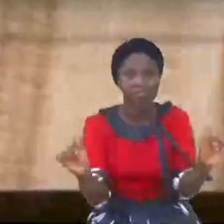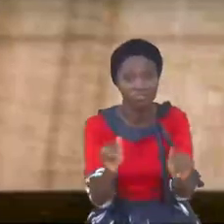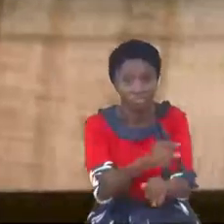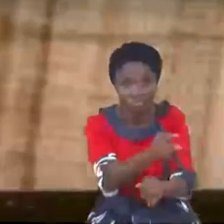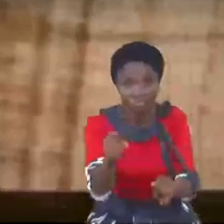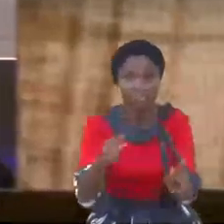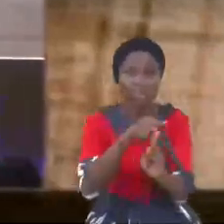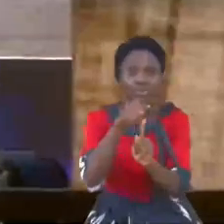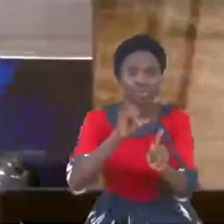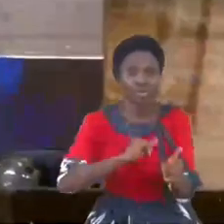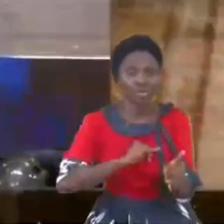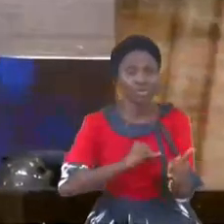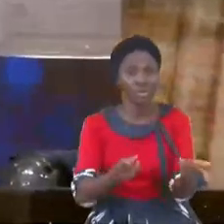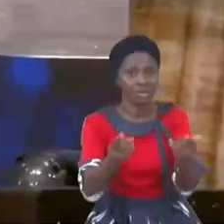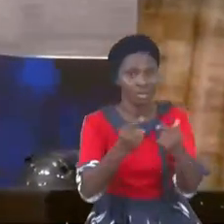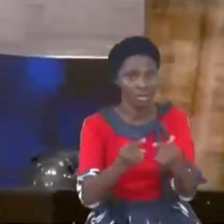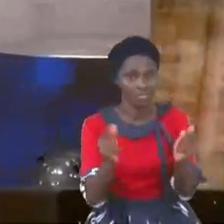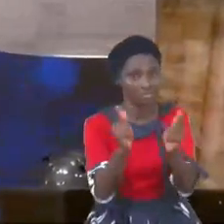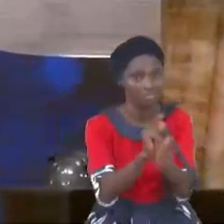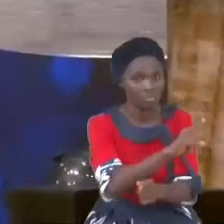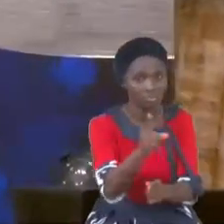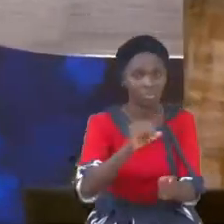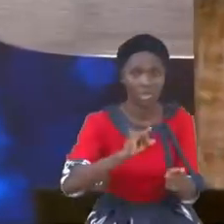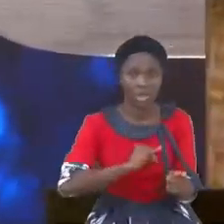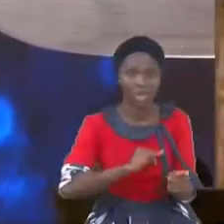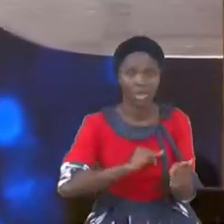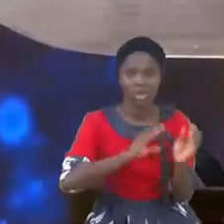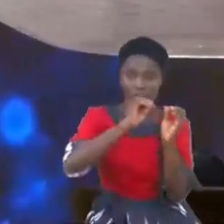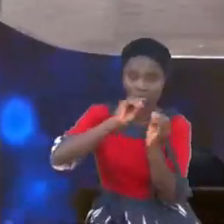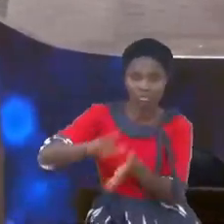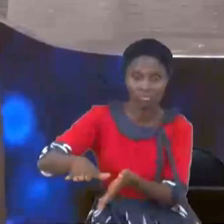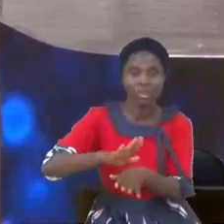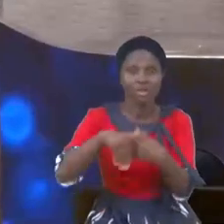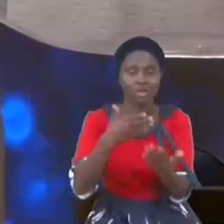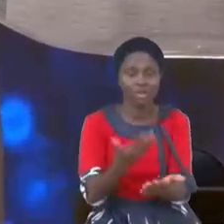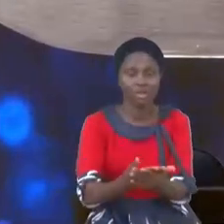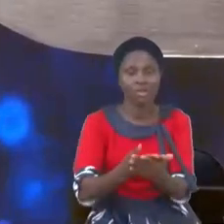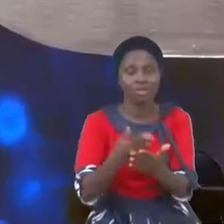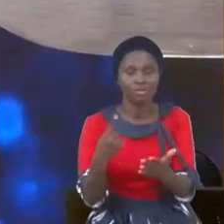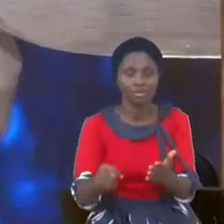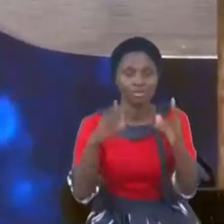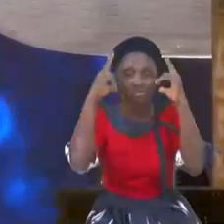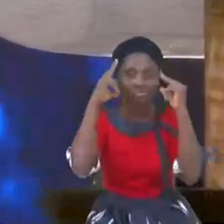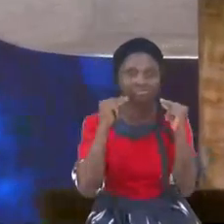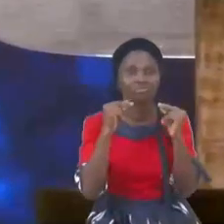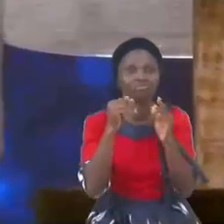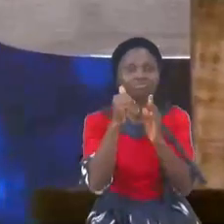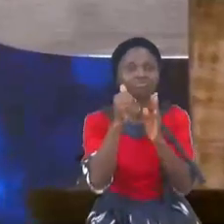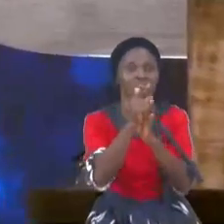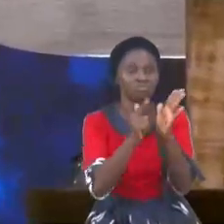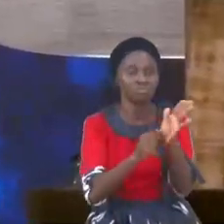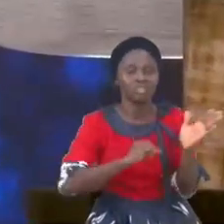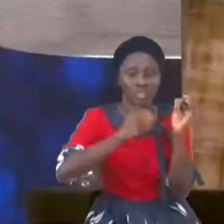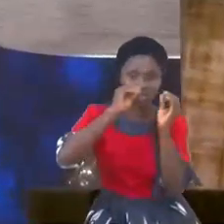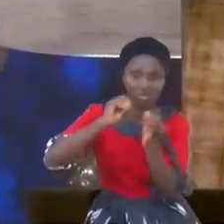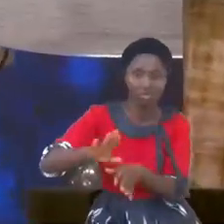vous, alors j'ai abandonné tout ce qui est du judaïsme, j'ai délaissé tout ce qui est de la circoncision, j'ai délaissé tout